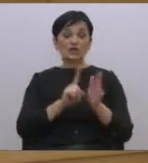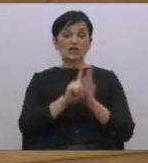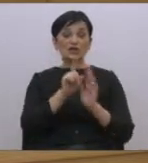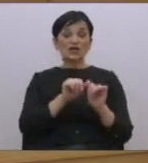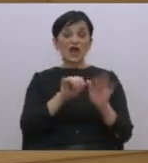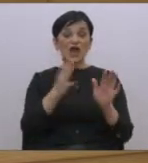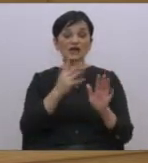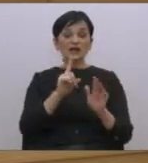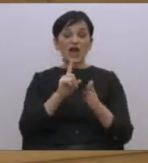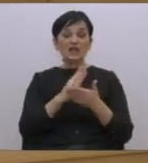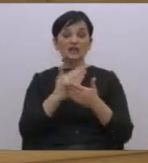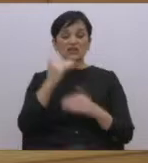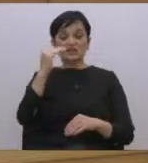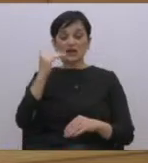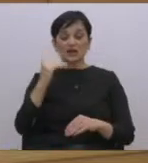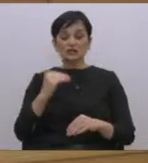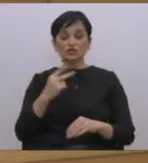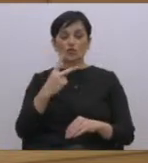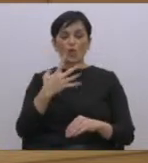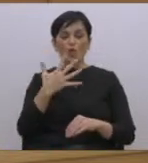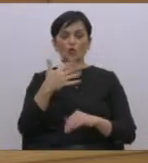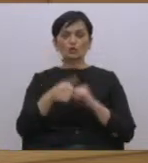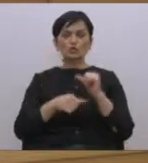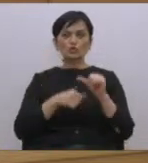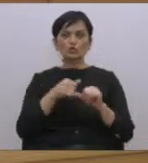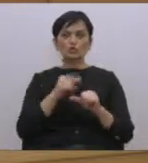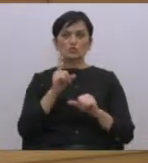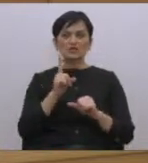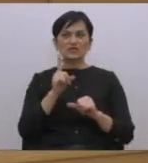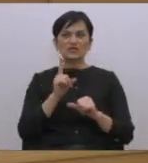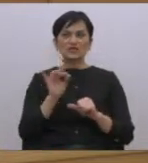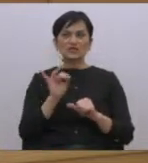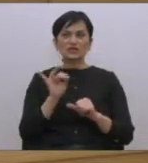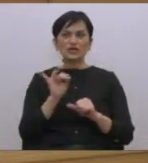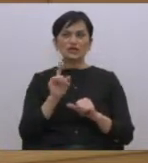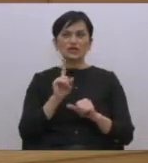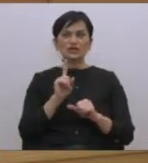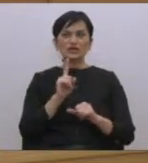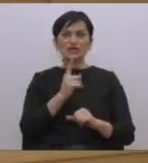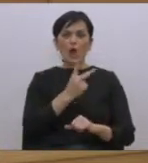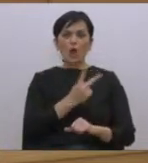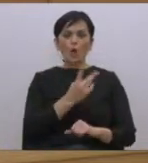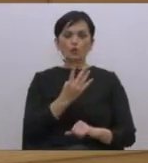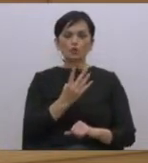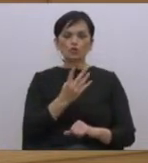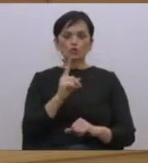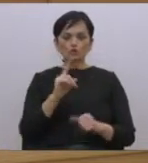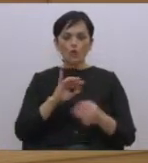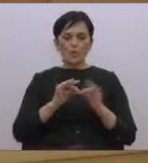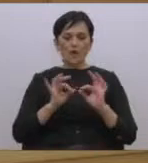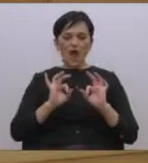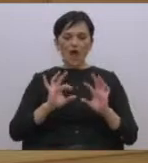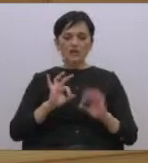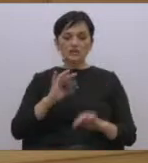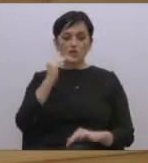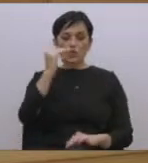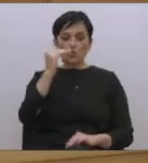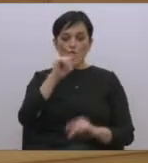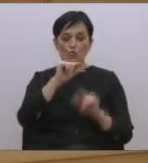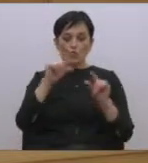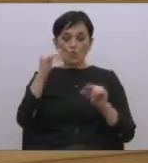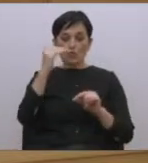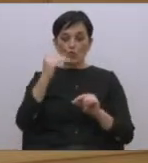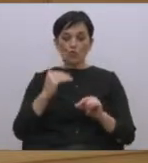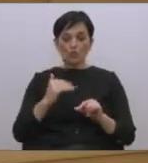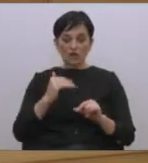ნაწილები და რა 25 წლის 1 იანვრიდან და რა 24-ის, რო ახსნათ, ანუ მუხლები რაც წერია მე კი ვიცი,